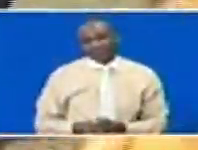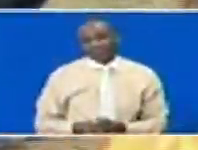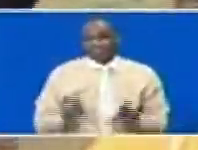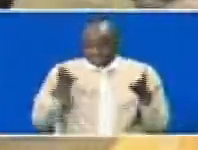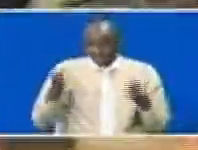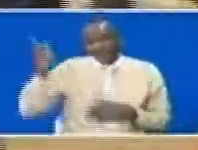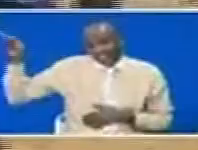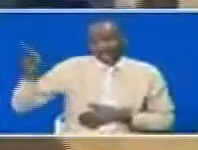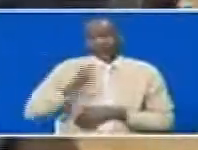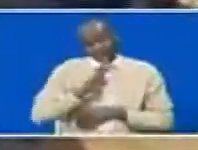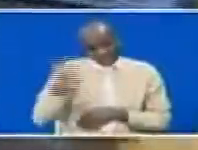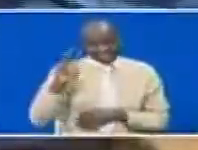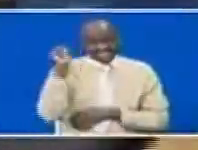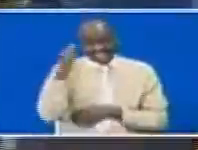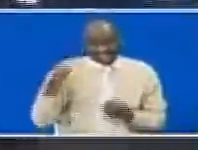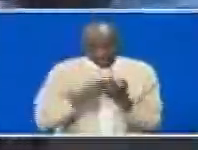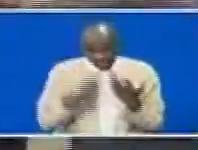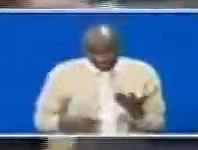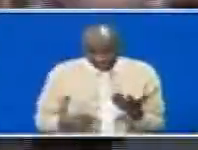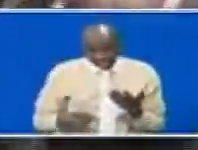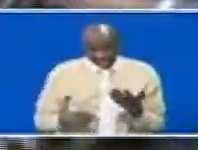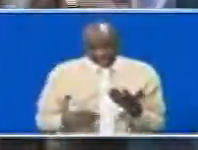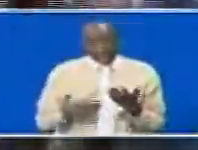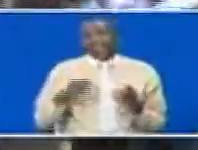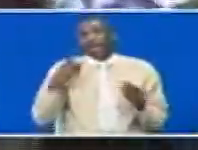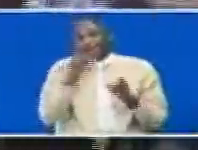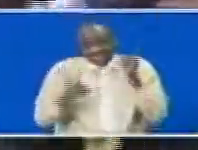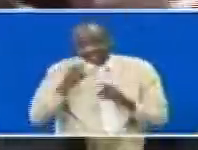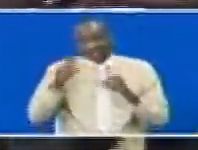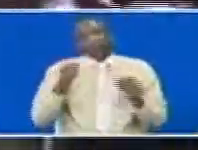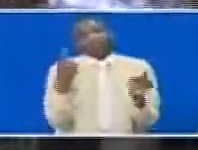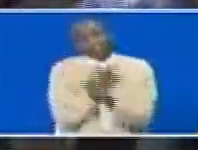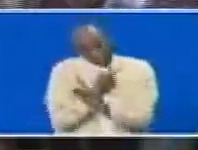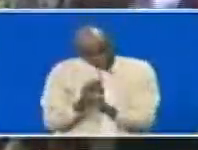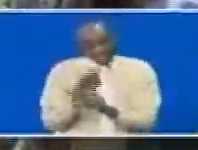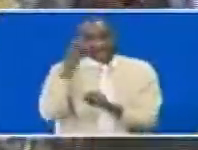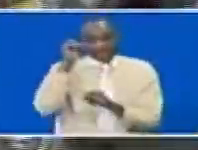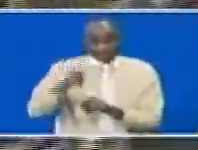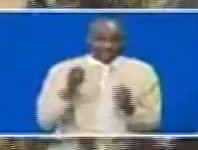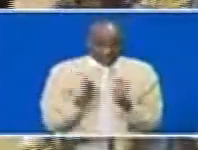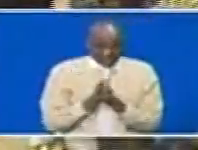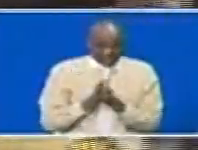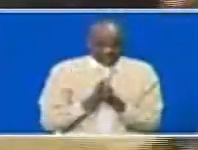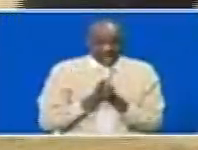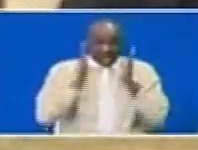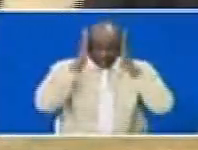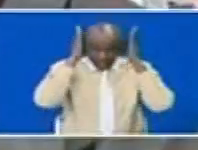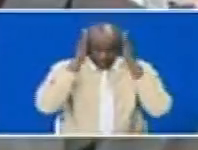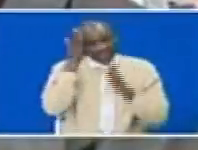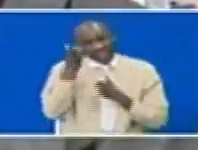Na huko magharibi mwa Kenya, densi ya uasi inachezwa na wabunge Polo Toma na Ababu na Mwamba.